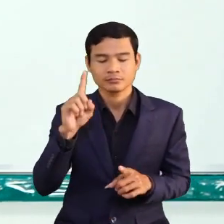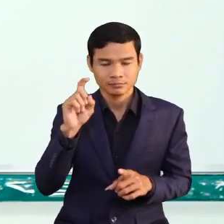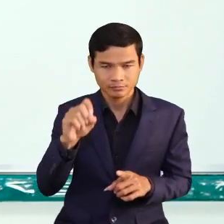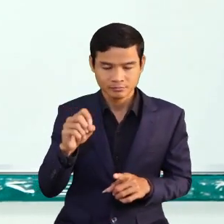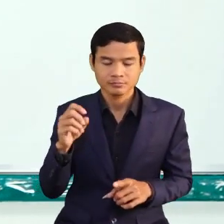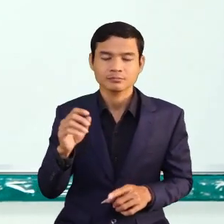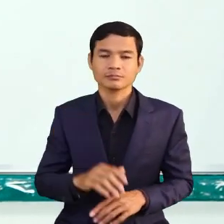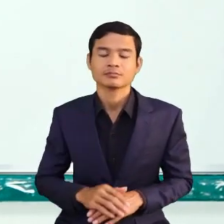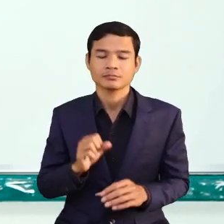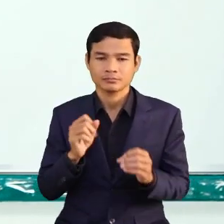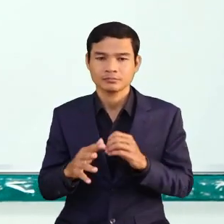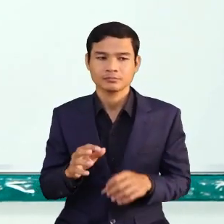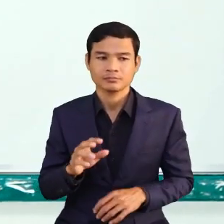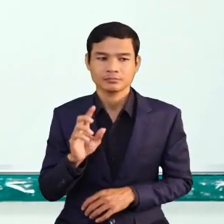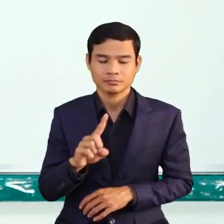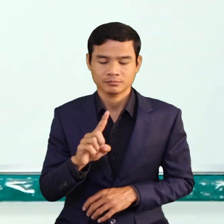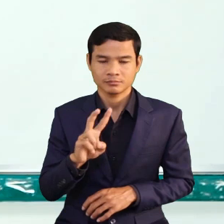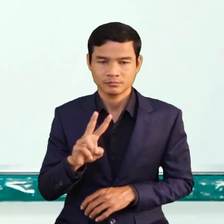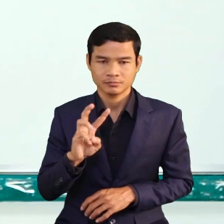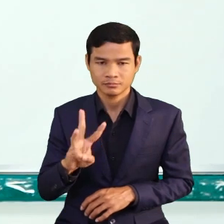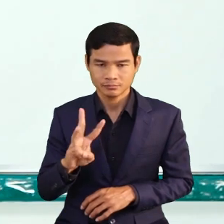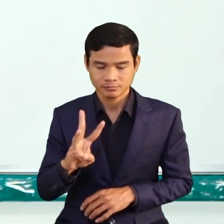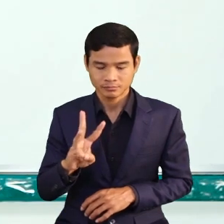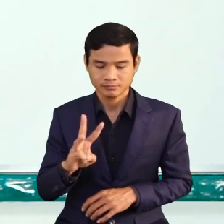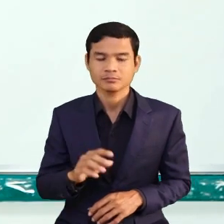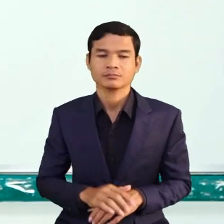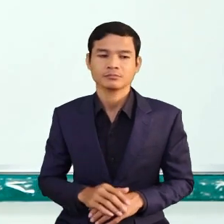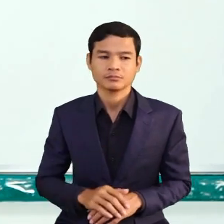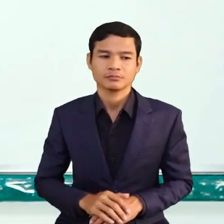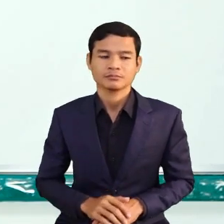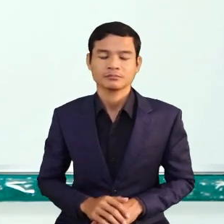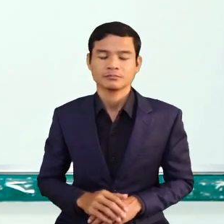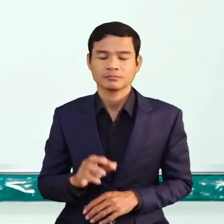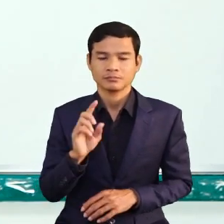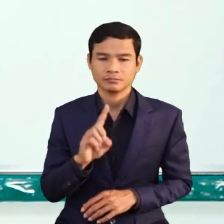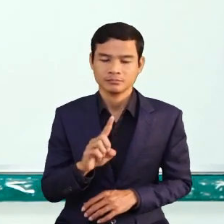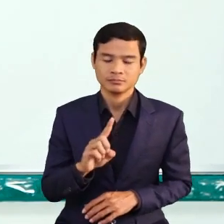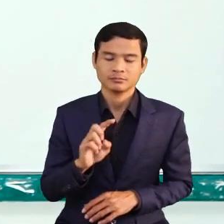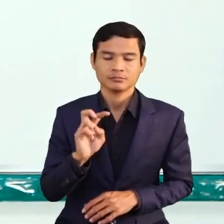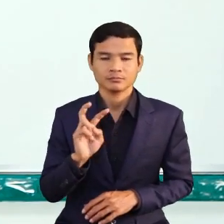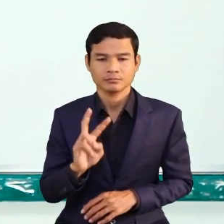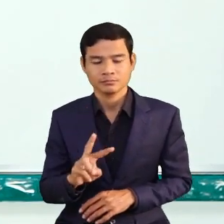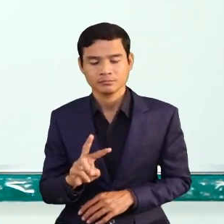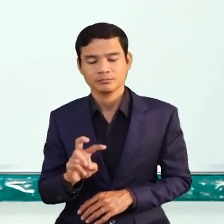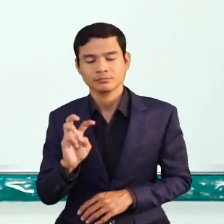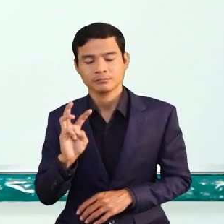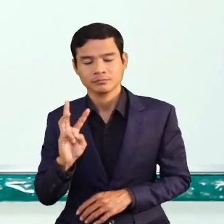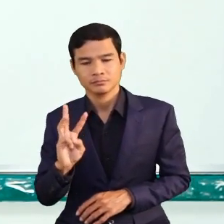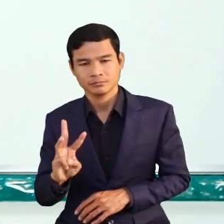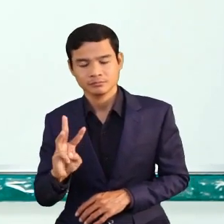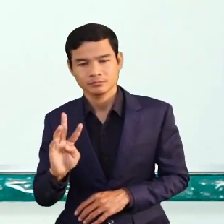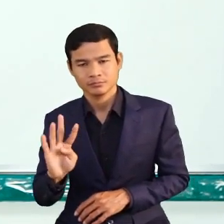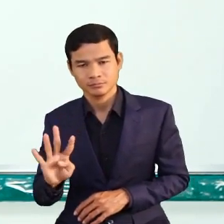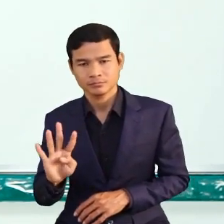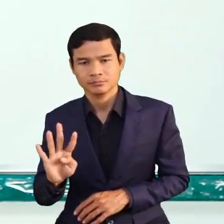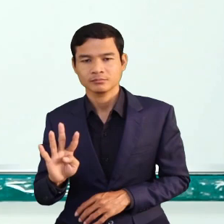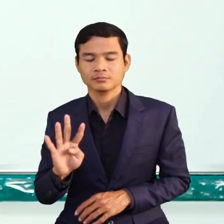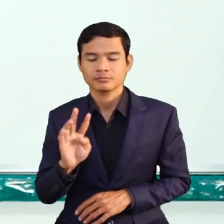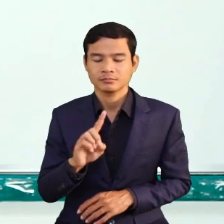chập đám muối pi bảy muối pi bảy